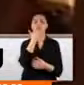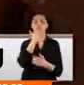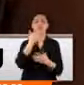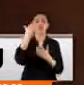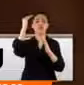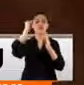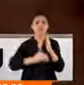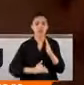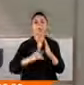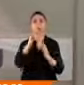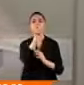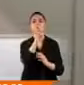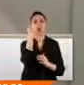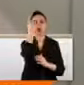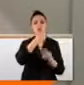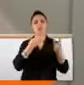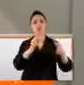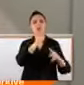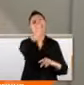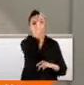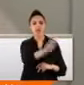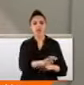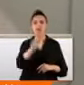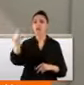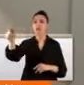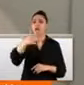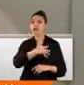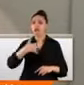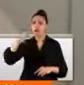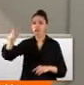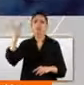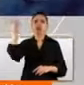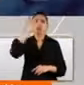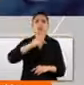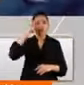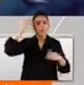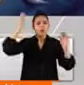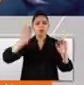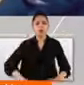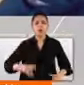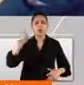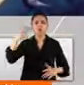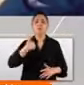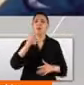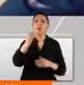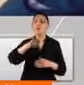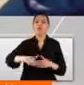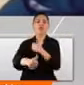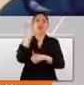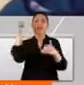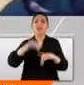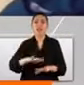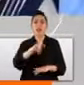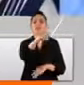önünde bulundurarak Er Sezgin'i tahliye etti. Kuzey Efe'nin annesi ikinci kez yıkıldı. Benim çocuğum geri gelmeyecek neticede.